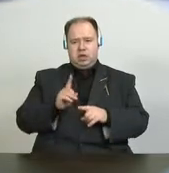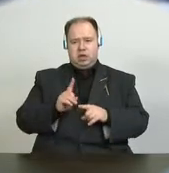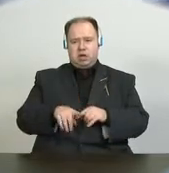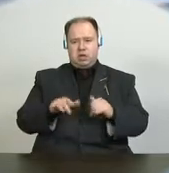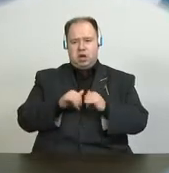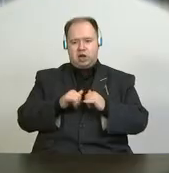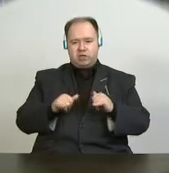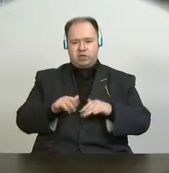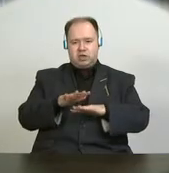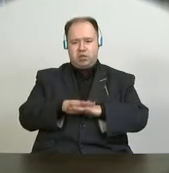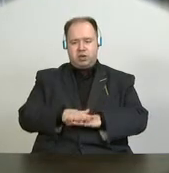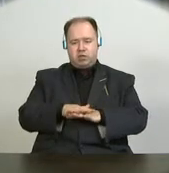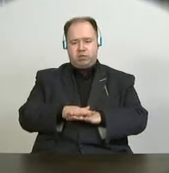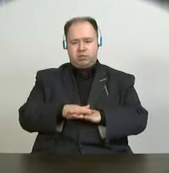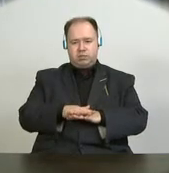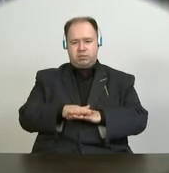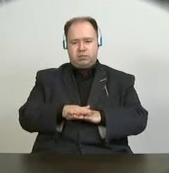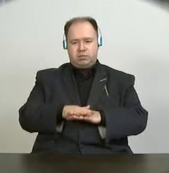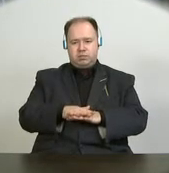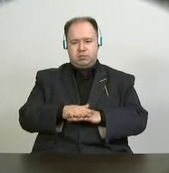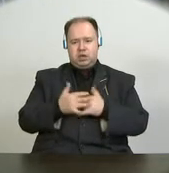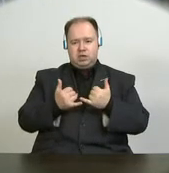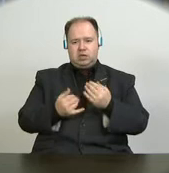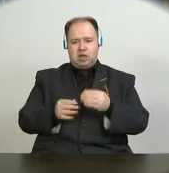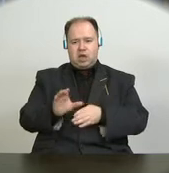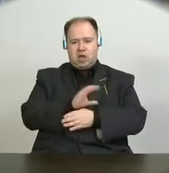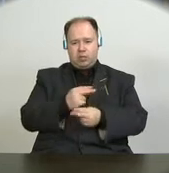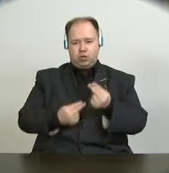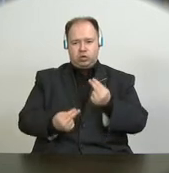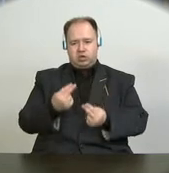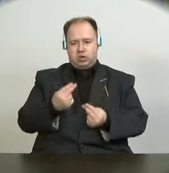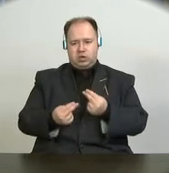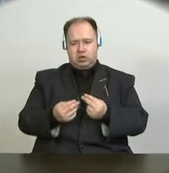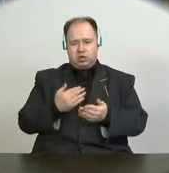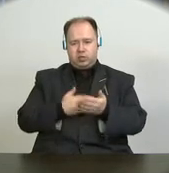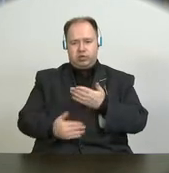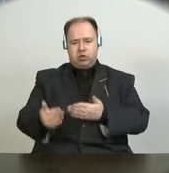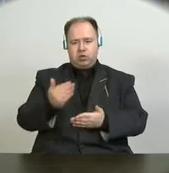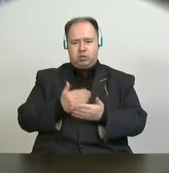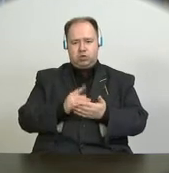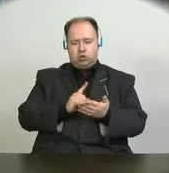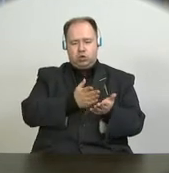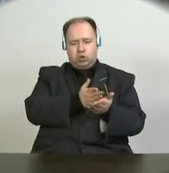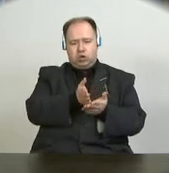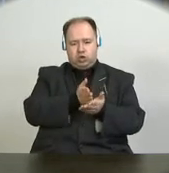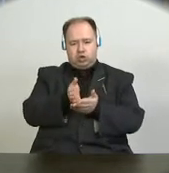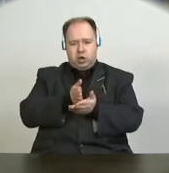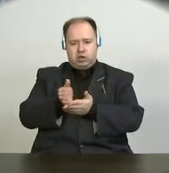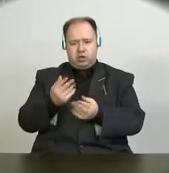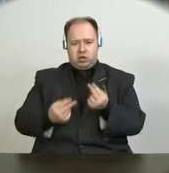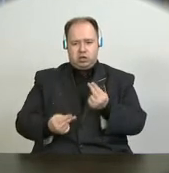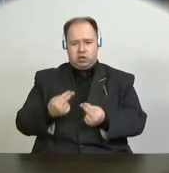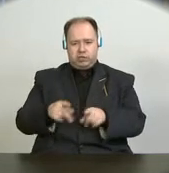развитие платформ игровых для компьютерных игр и привело к тому что жанры игровые тоже